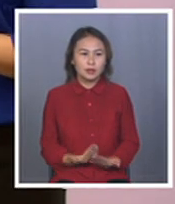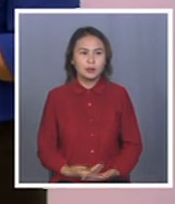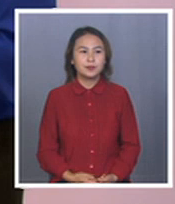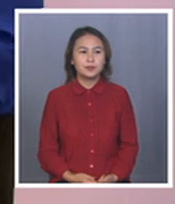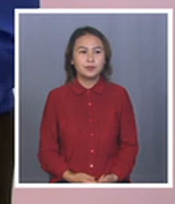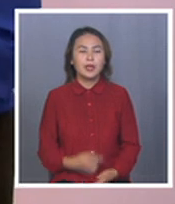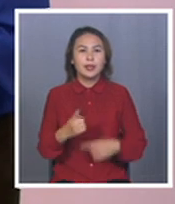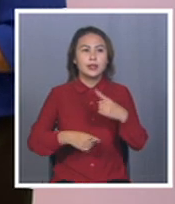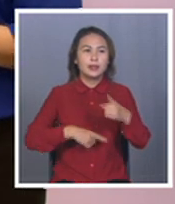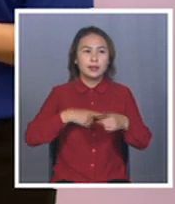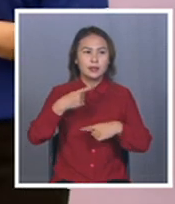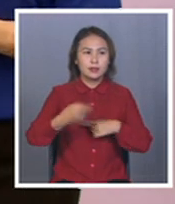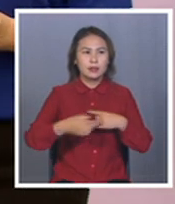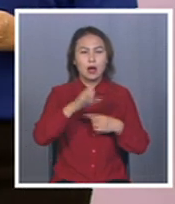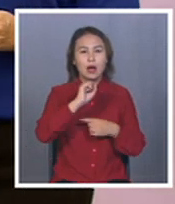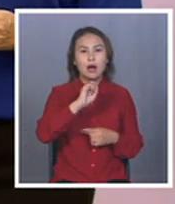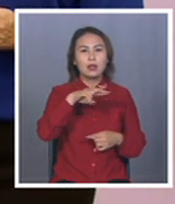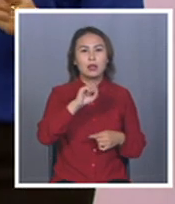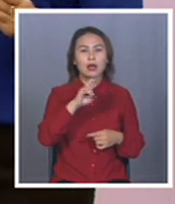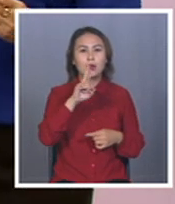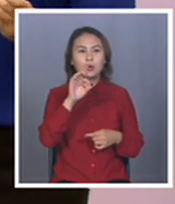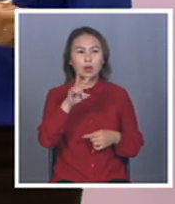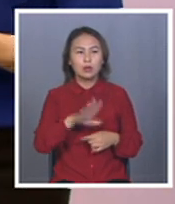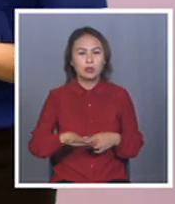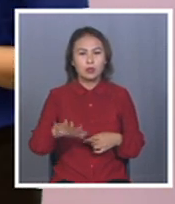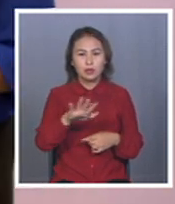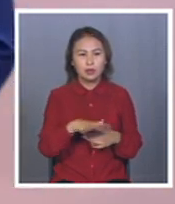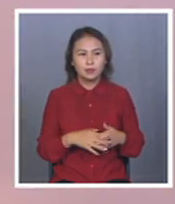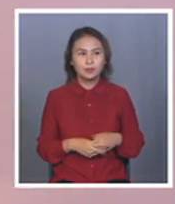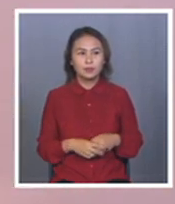бізде Алакөл қорығы.